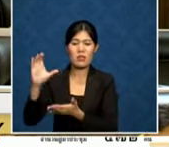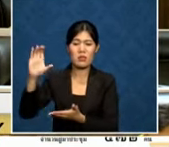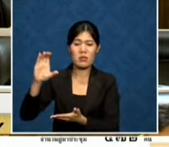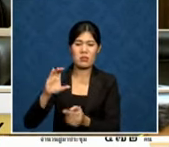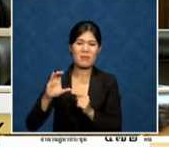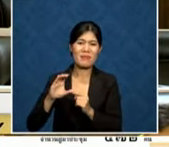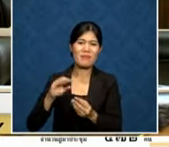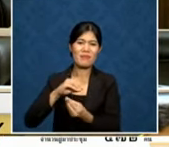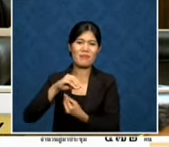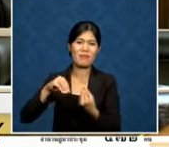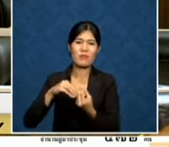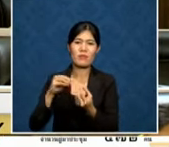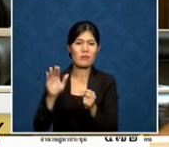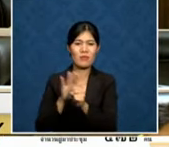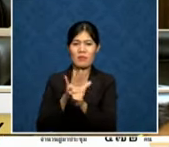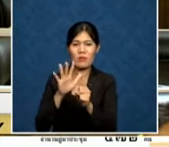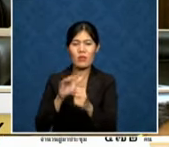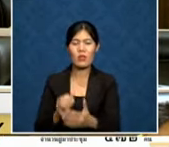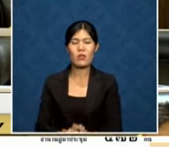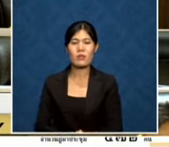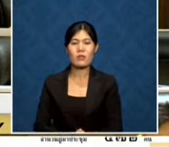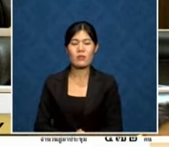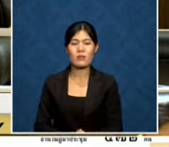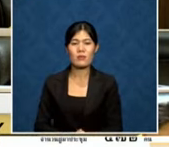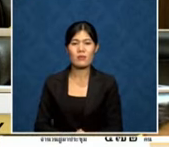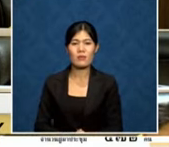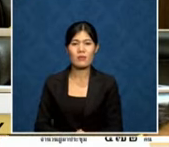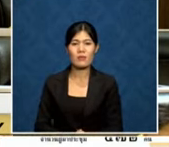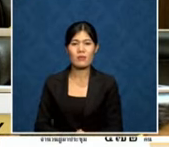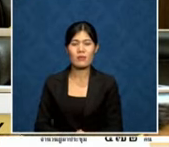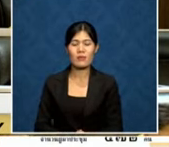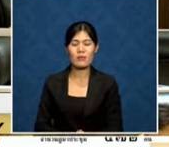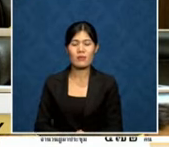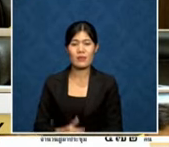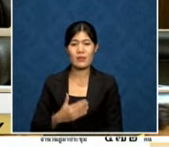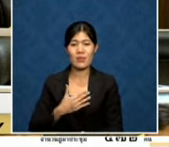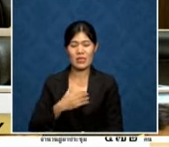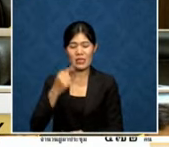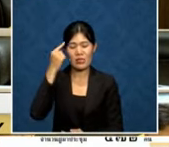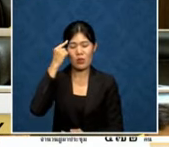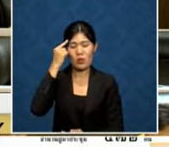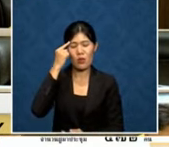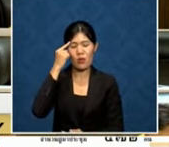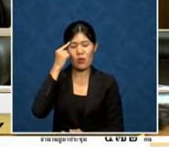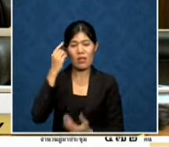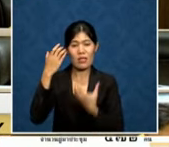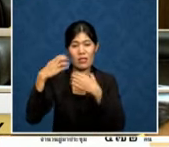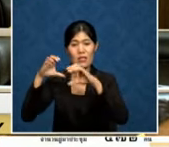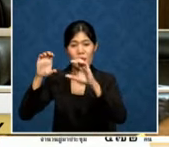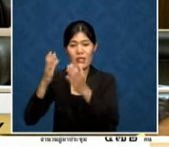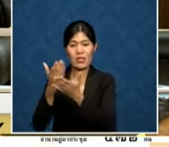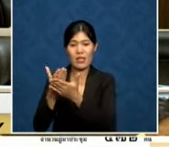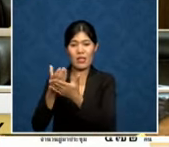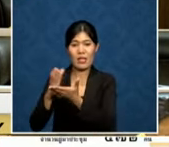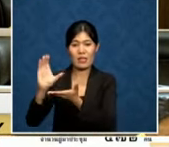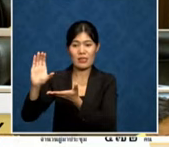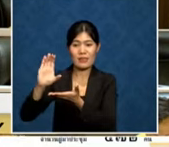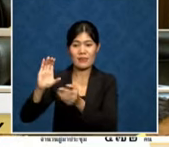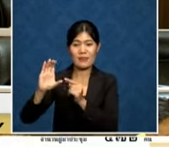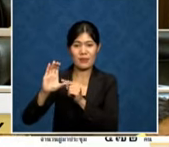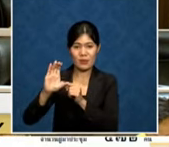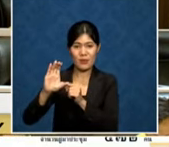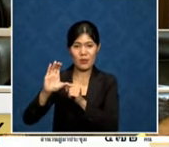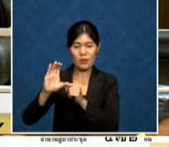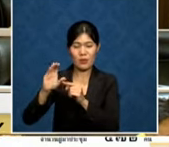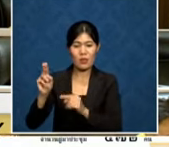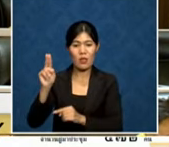เพียงพออย่างไรก็ตามค่ะท่านประธานดิฉันหวังว่ารัฐบาลจะนำงบประมาณที่ได้รับการจัดสรรมาในครั้งนี้ใช้